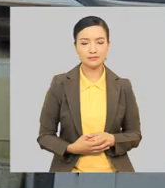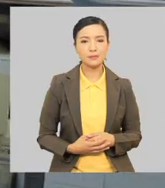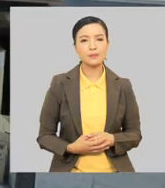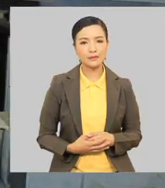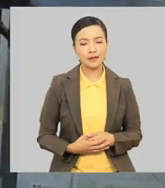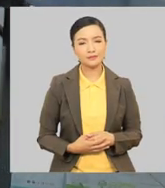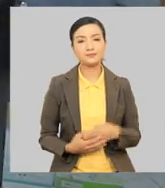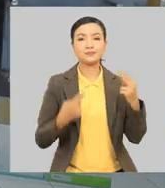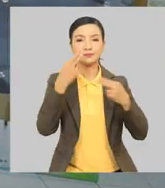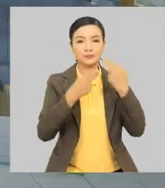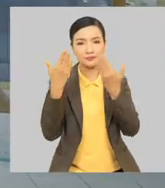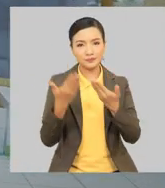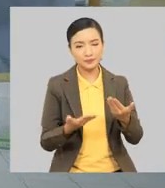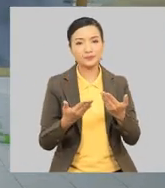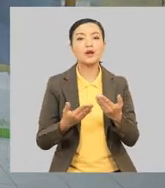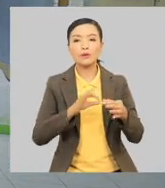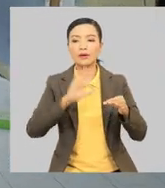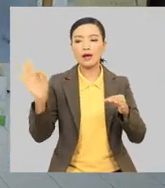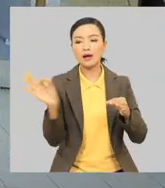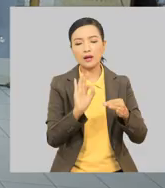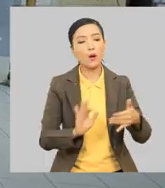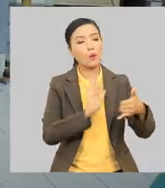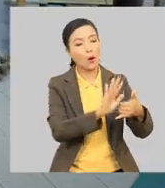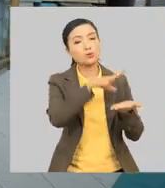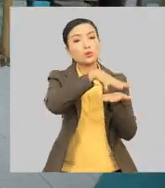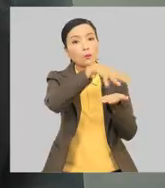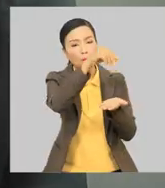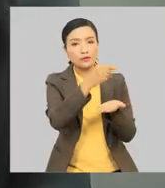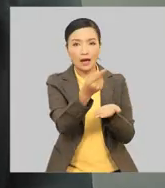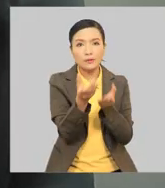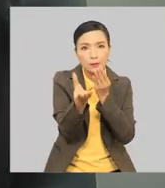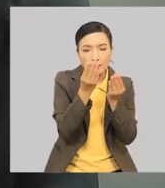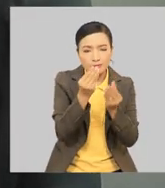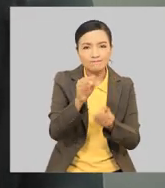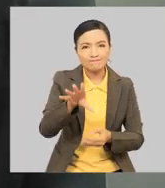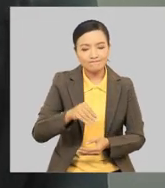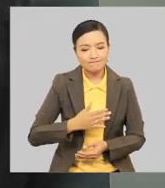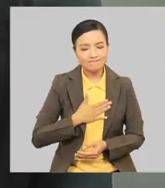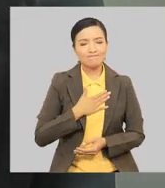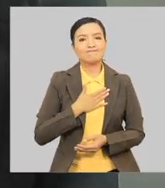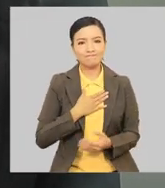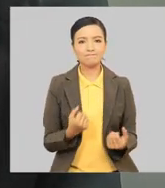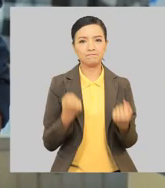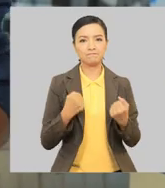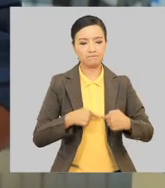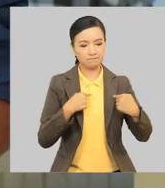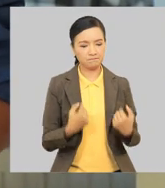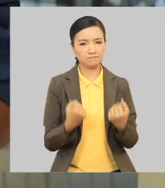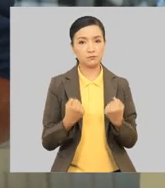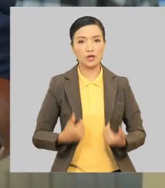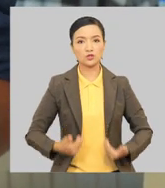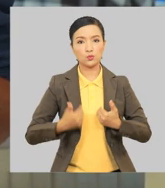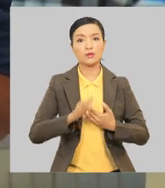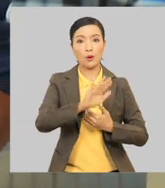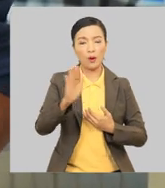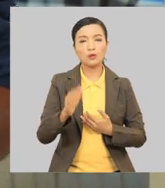เรื่องราวของแขกรับเชิญของเรานะครับน้องชมพู่ก็คงจะทำให้หลายคนได้แรงบันดาลใจและก็กำลังใจในการใช้ชีวิตนะครับโดยเฉพาะอย่างยิ่ง